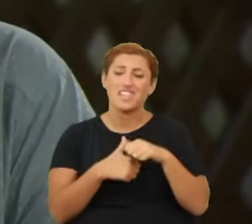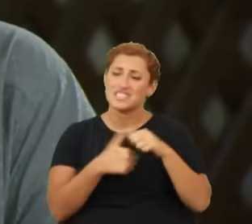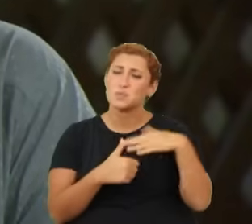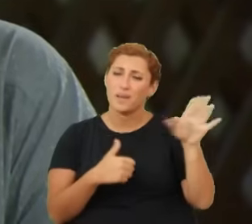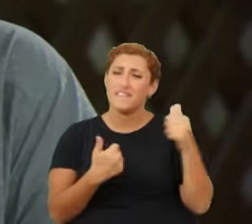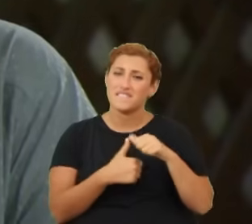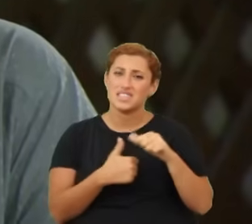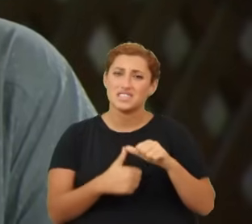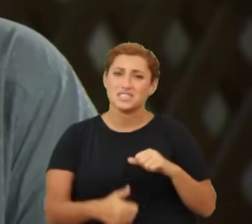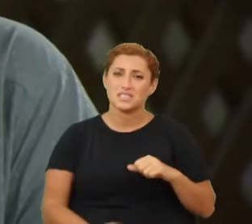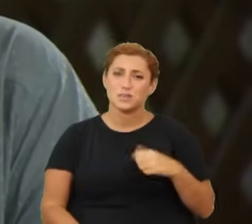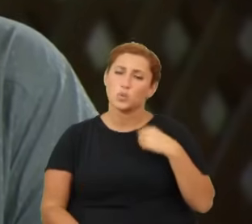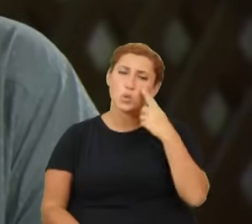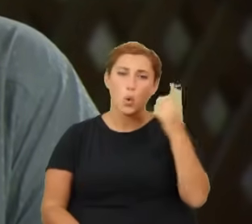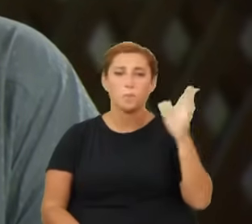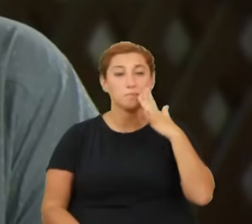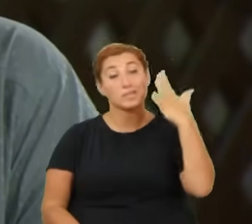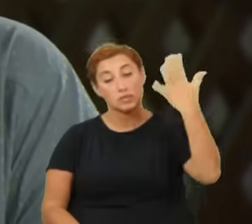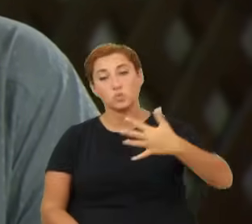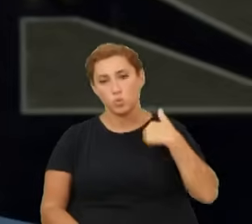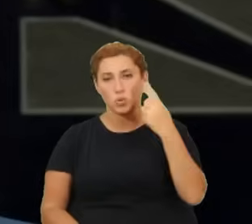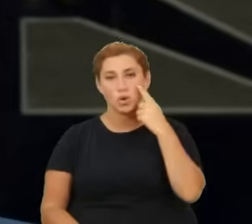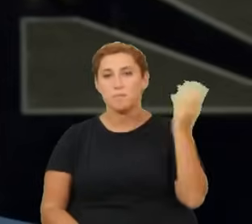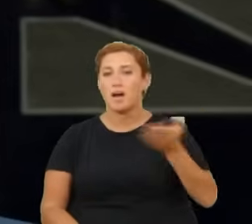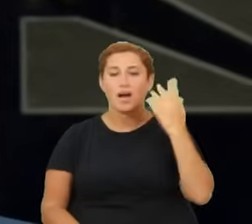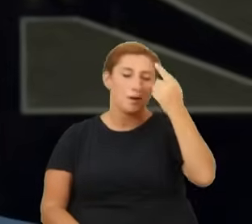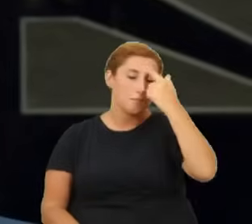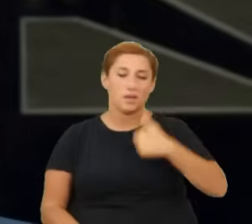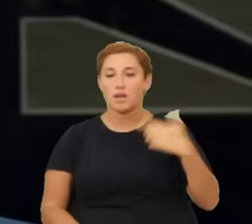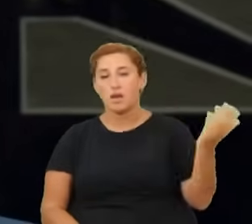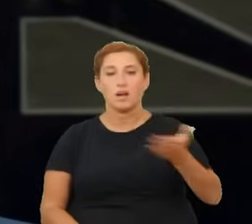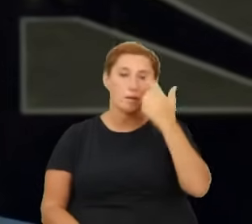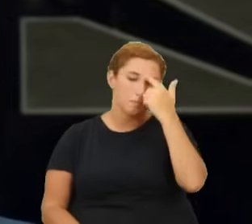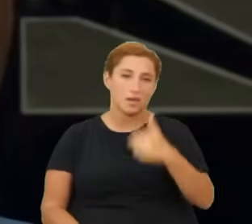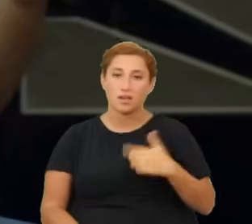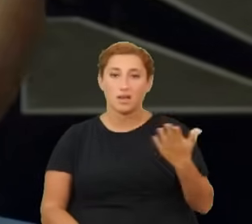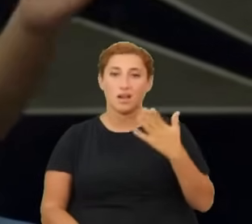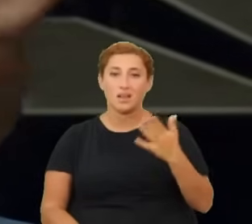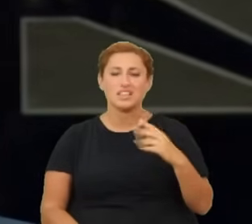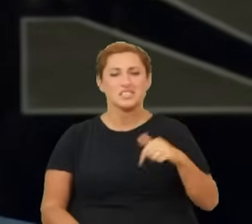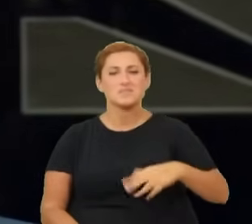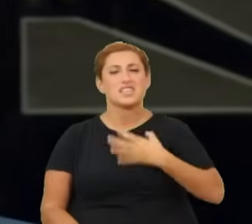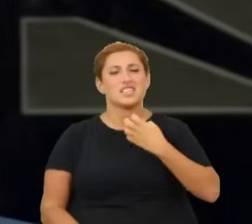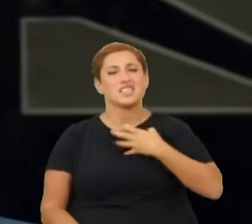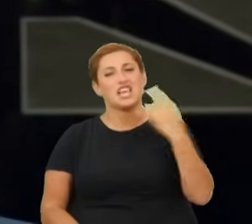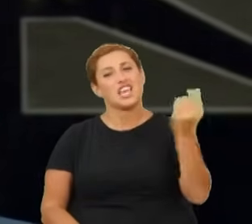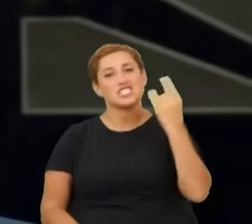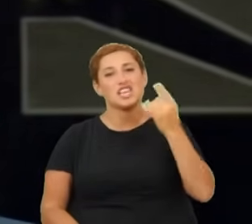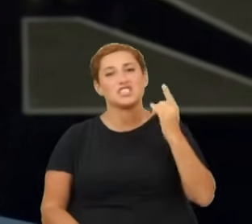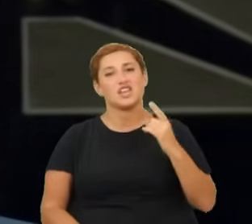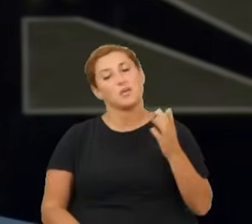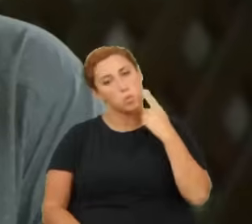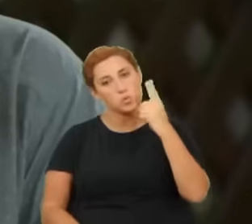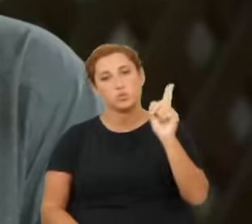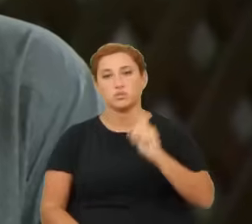o, evlensin. Görürüm ben onu 5 sene sonra. Ah bekarlık, ah bekar diye sızıl sızıl gezecek bu sefer. Yine anons